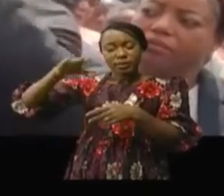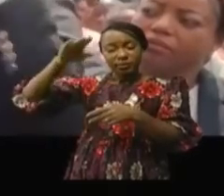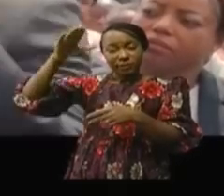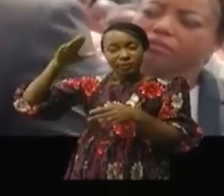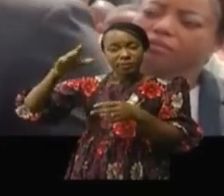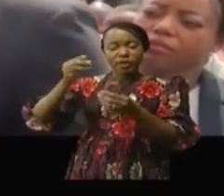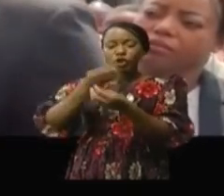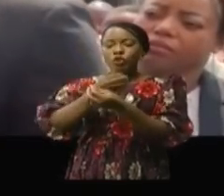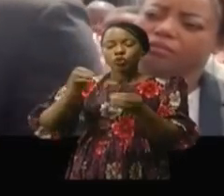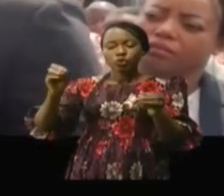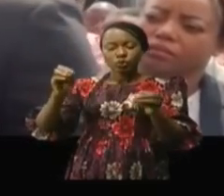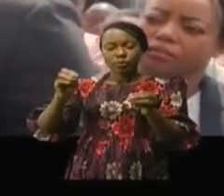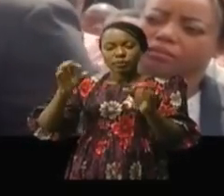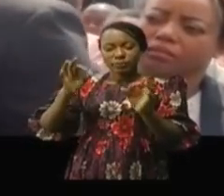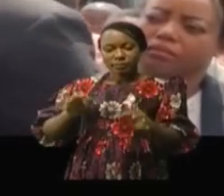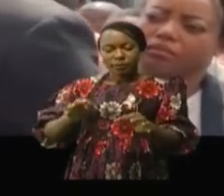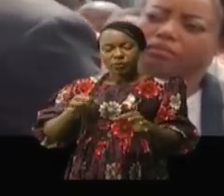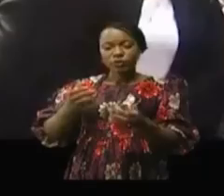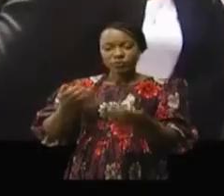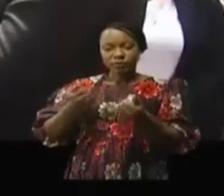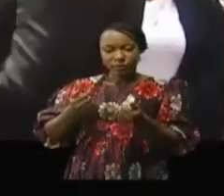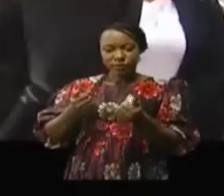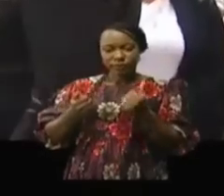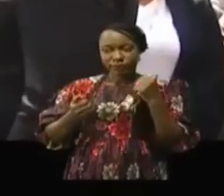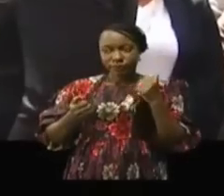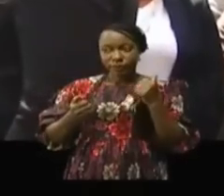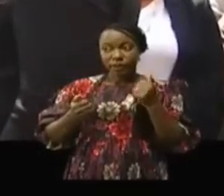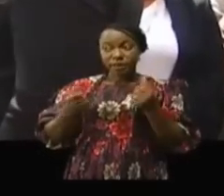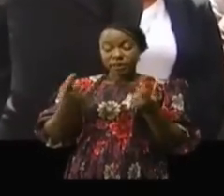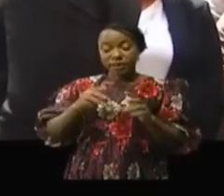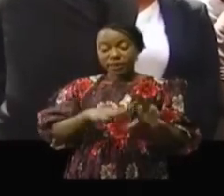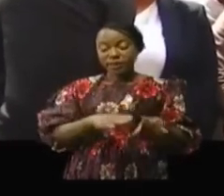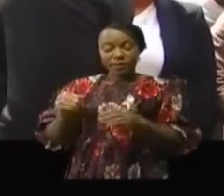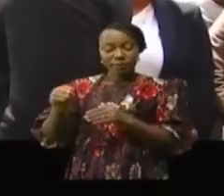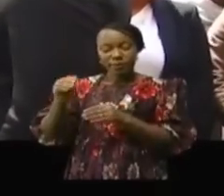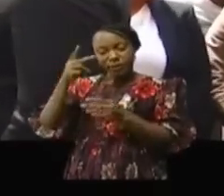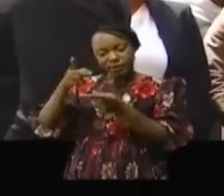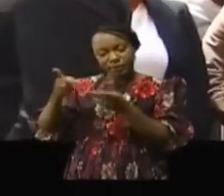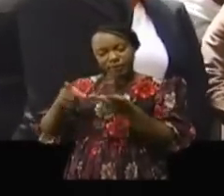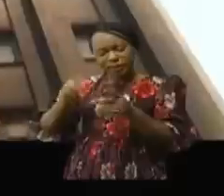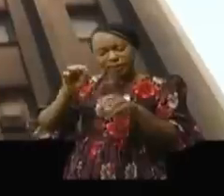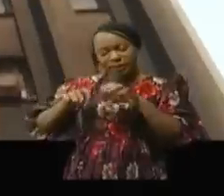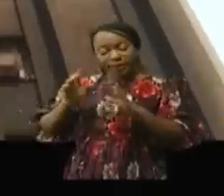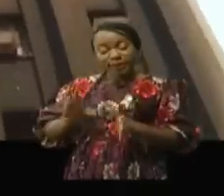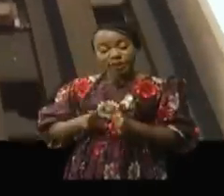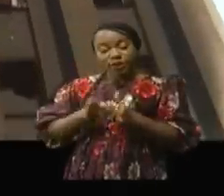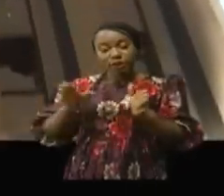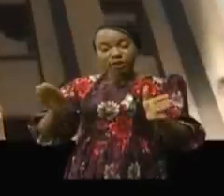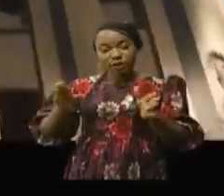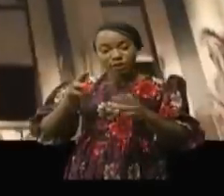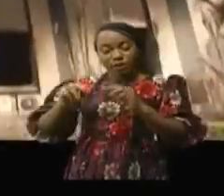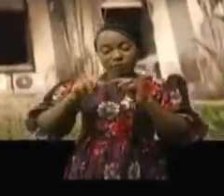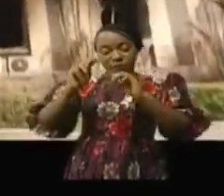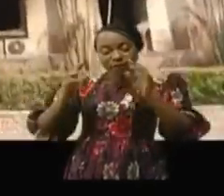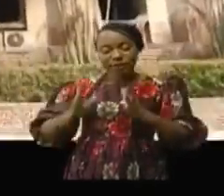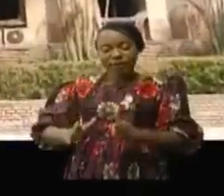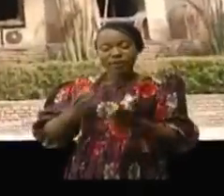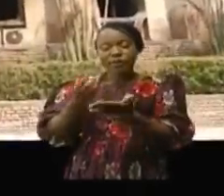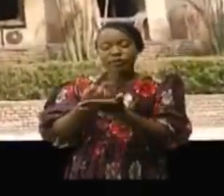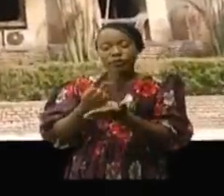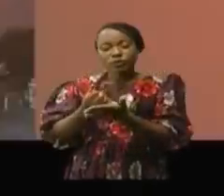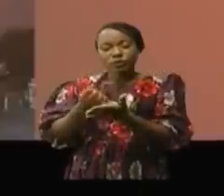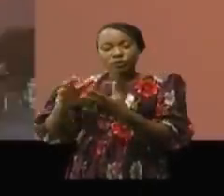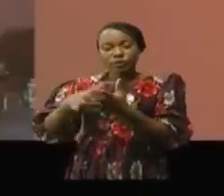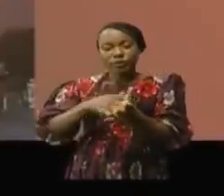prises pour la réhabilitation de l'immeuble. Après avoir effectué le déplacement du siège du secrétariat général du ministère de l'économie, ravagé